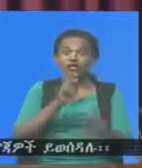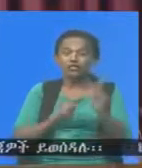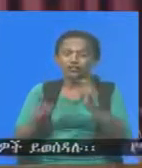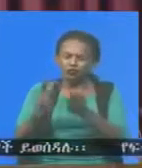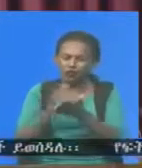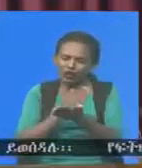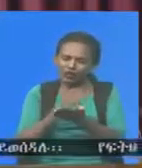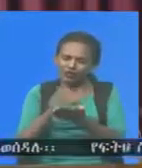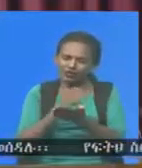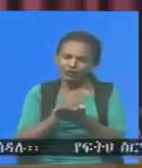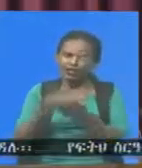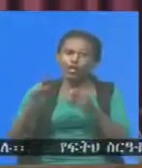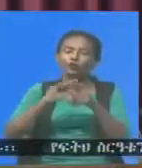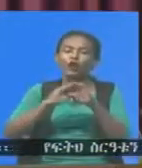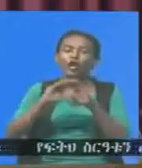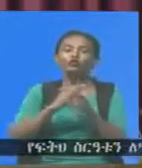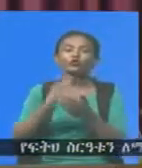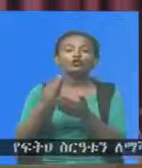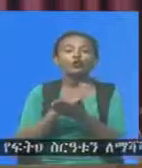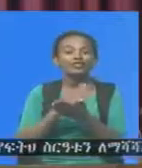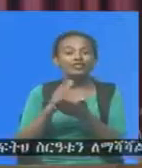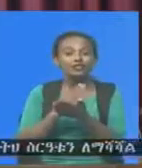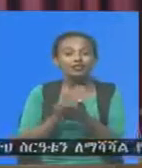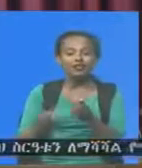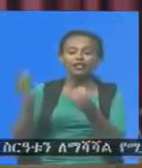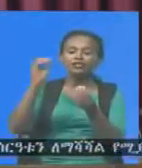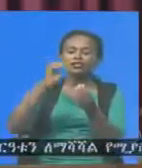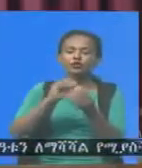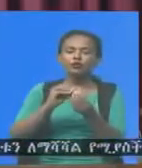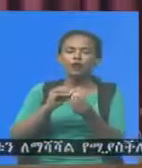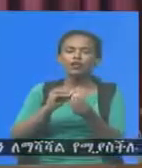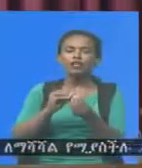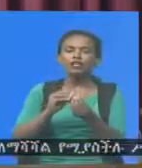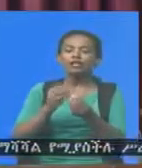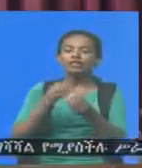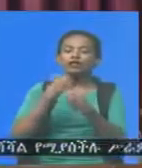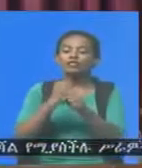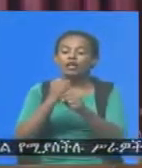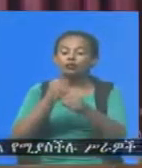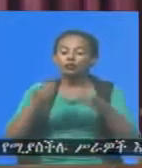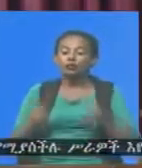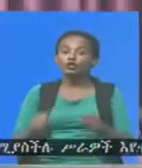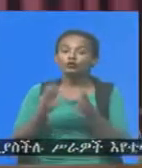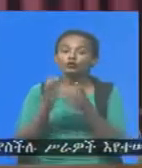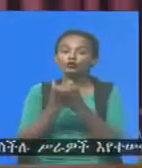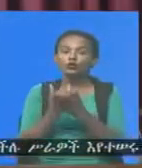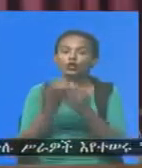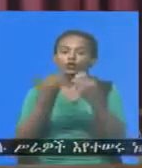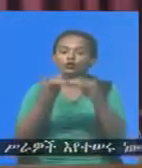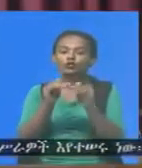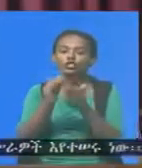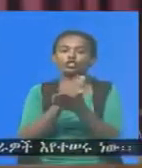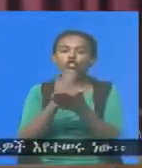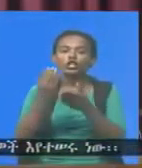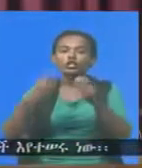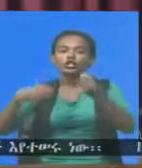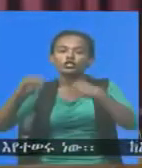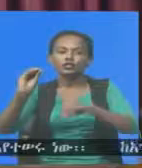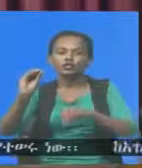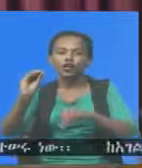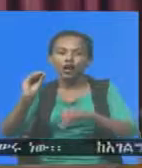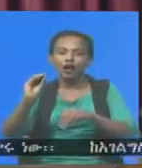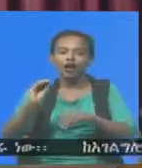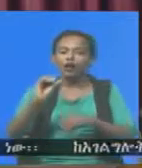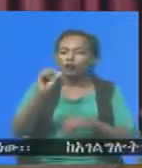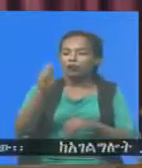ባሳተፈ ሙያተኞች ባሳተፈ ተጨማሪ ኢንቨስት ለማድረግ በሚያስችል መልኩ የተወሰነ ሼር ይሸጥና ግራጁዋሊ